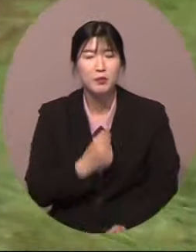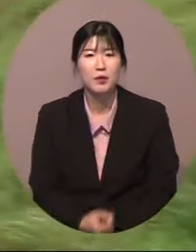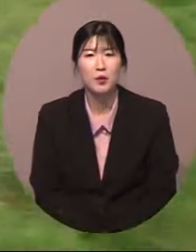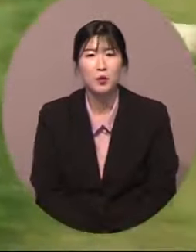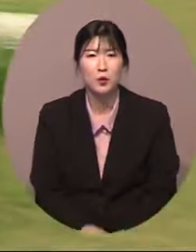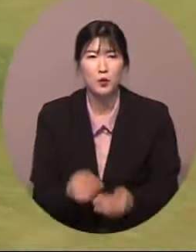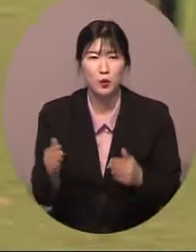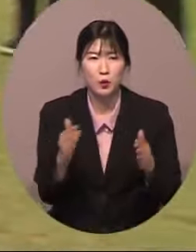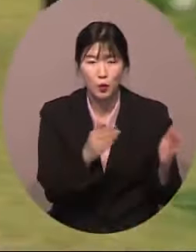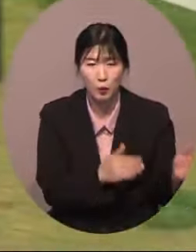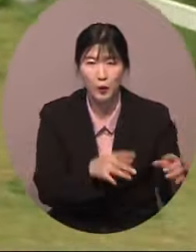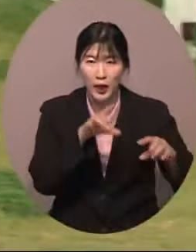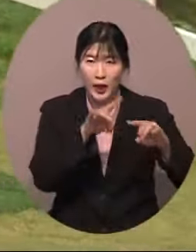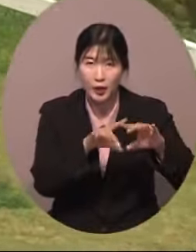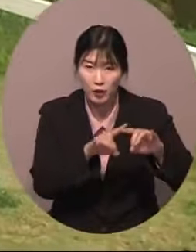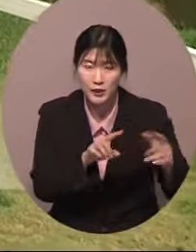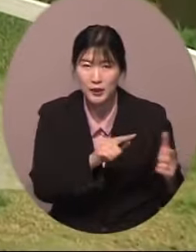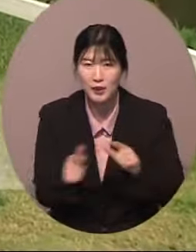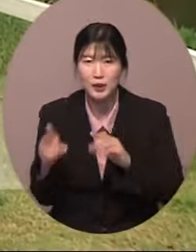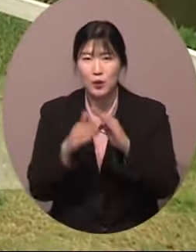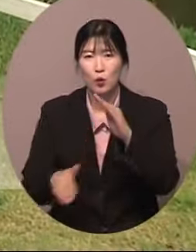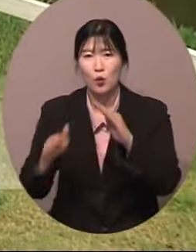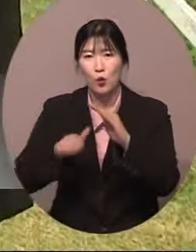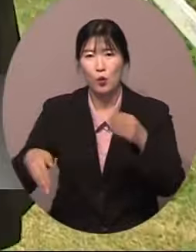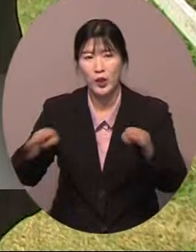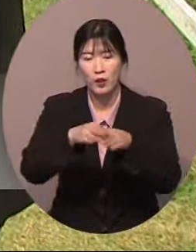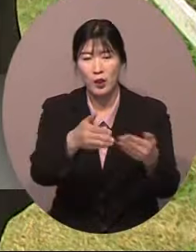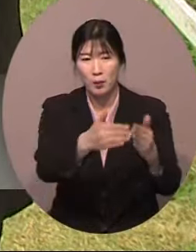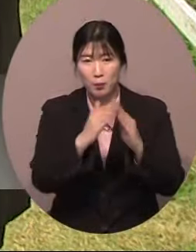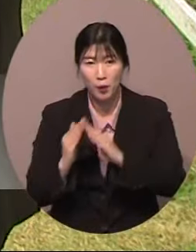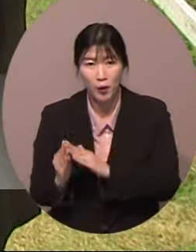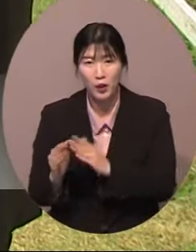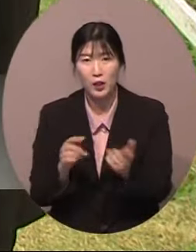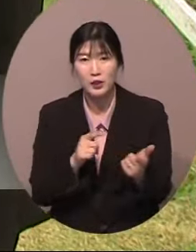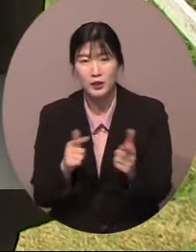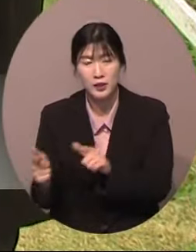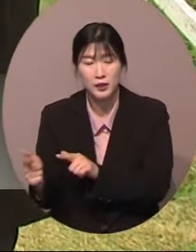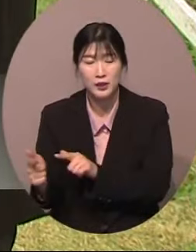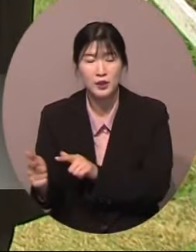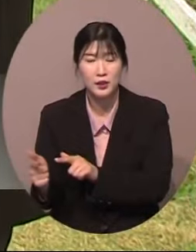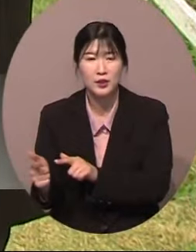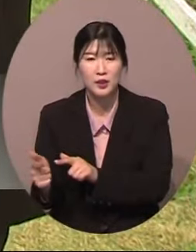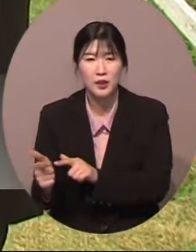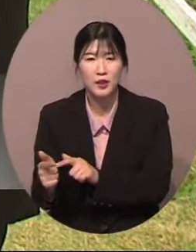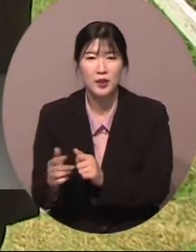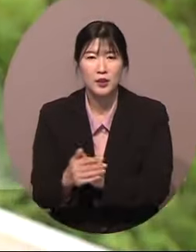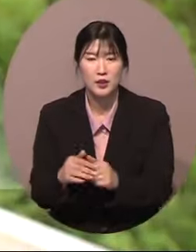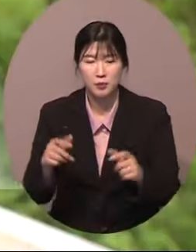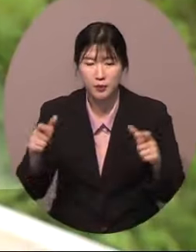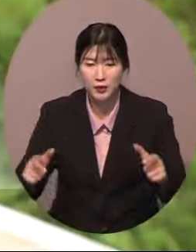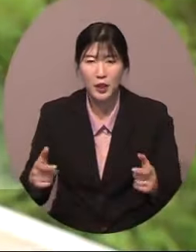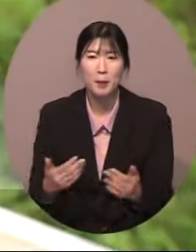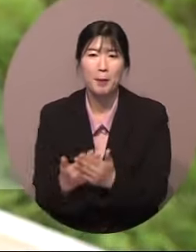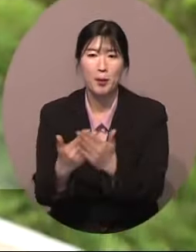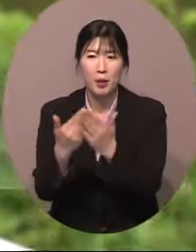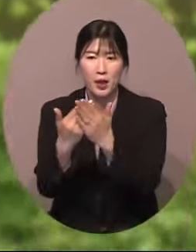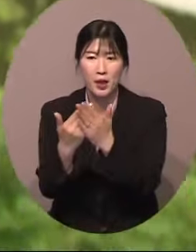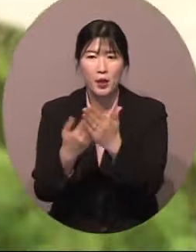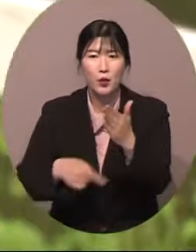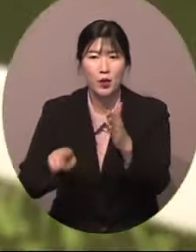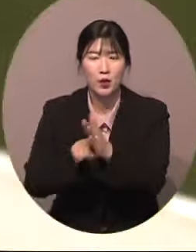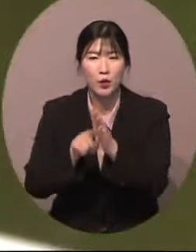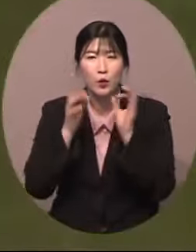에너지 관련 등 이전 공공 기관을 확정해 지난 2020년 혁신도시 지정 이후 멈춰 있는 연축 지구를